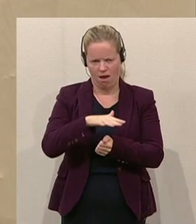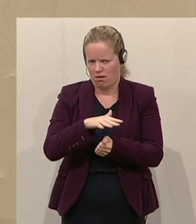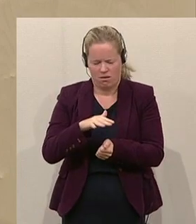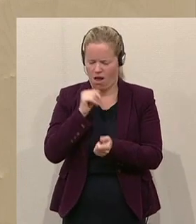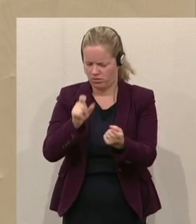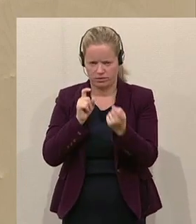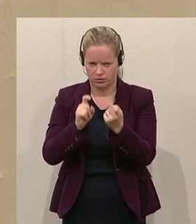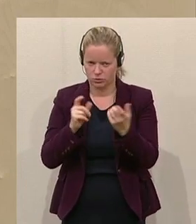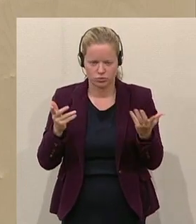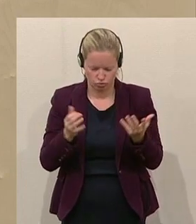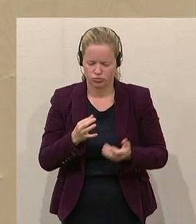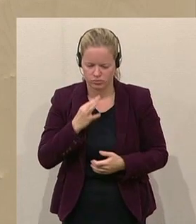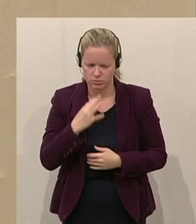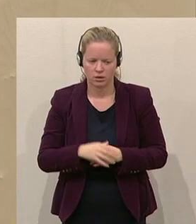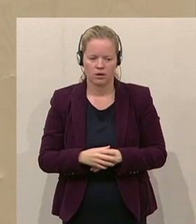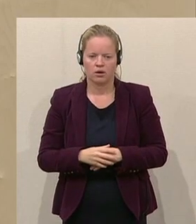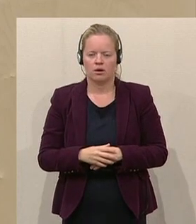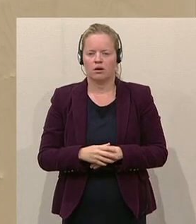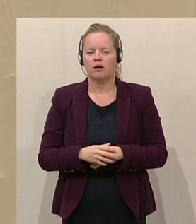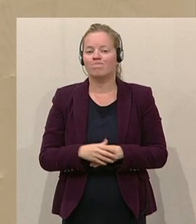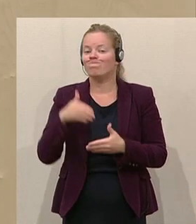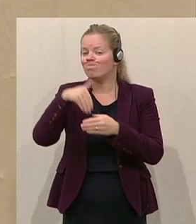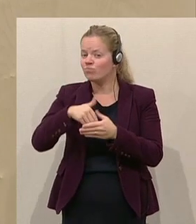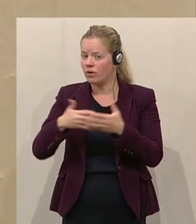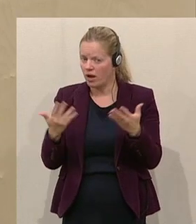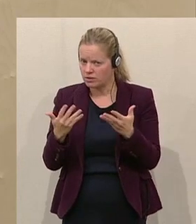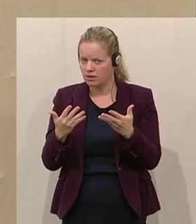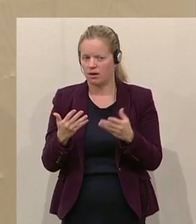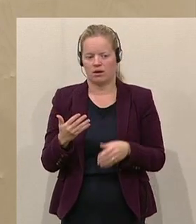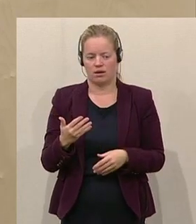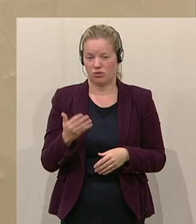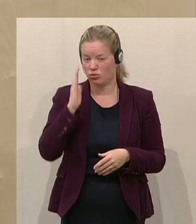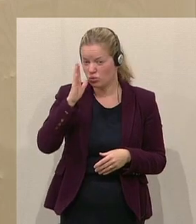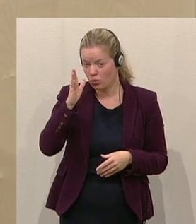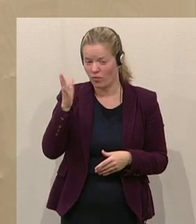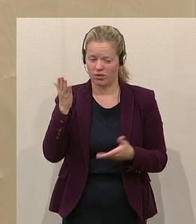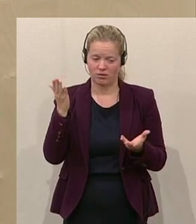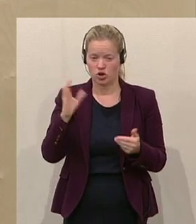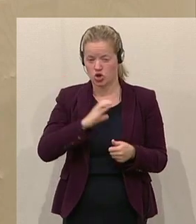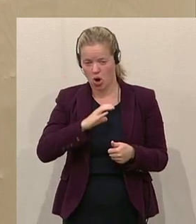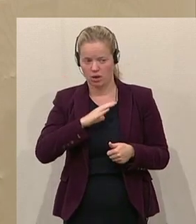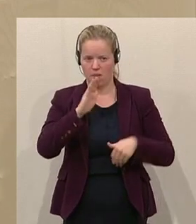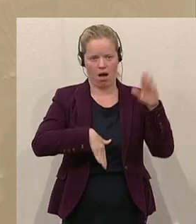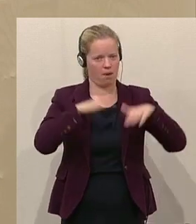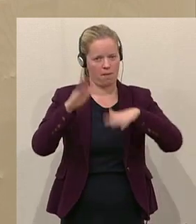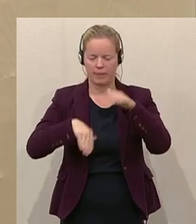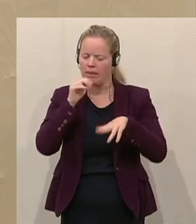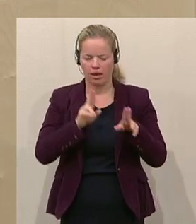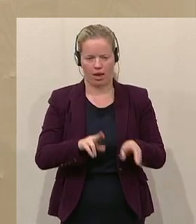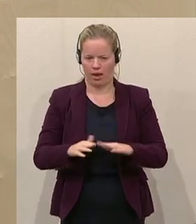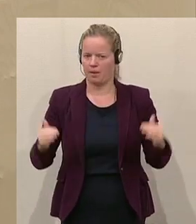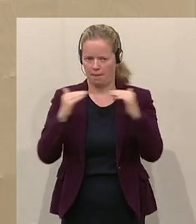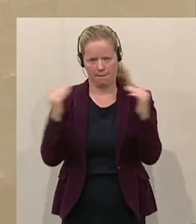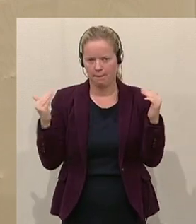Das ist nämlich das, dass es tatsächlich so ist, dass wir eine zunehmende Chancenungerechtigkeit in unserem Bildungssystem haben. Das ist aber in erster Linie